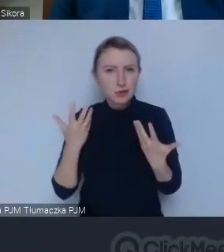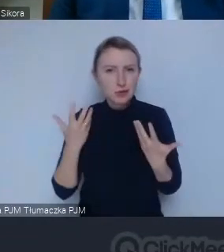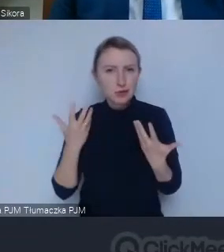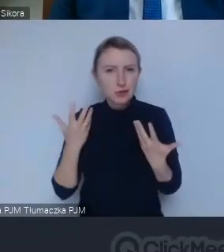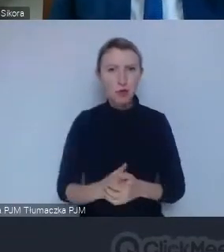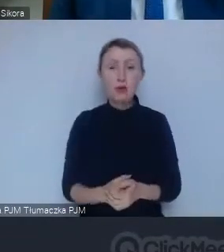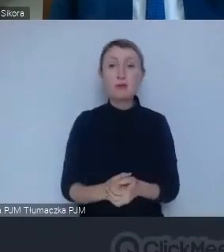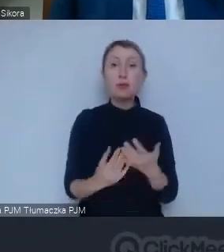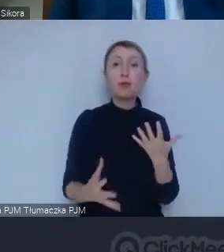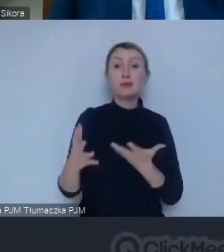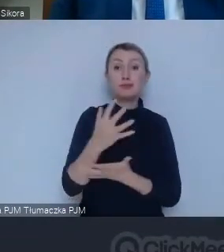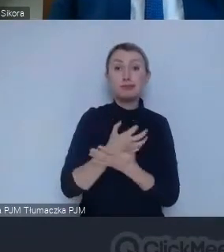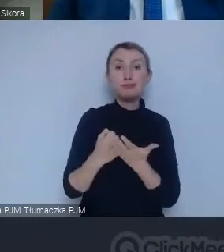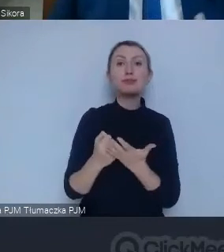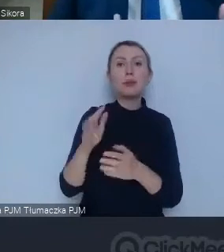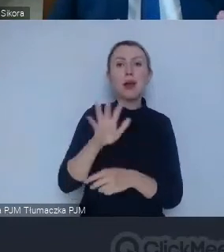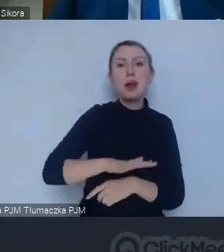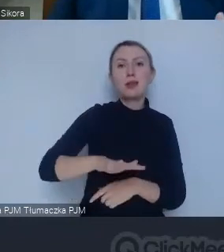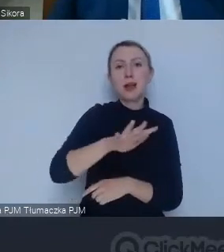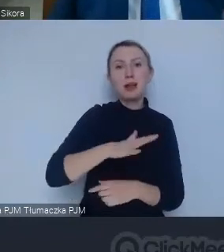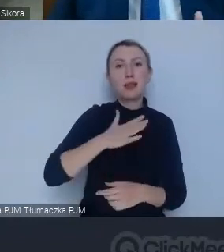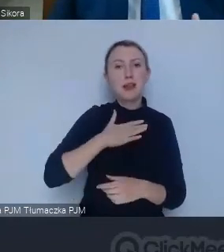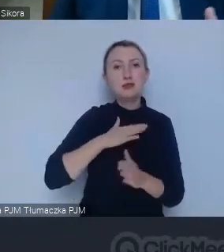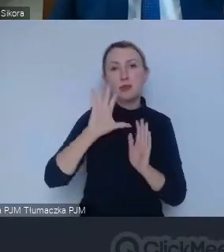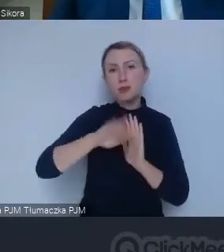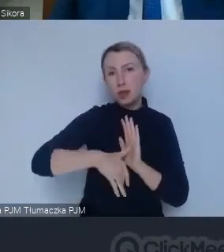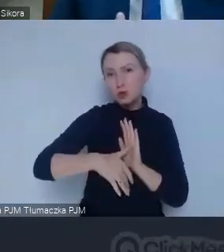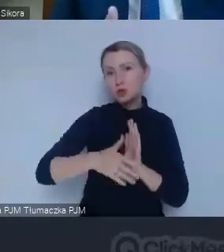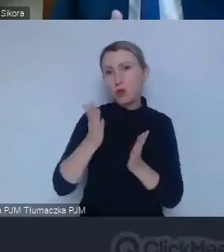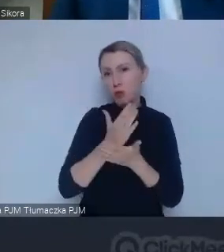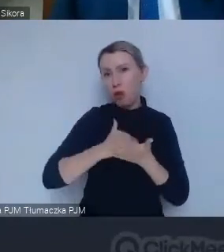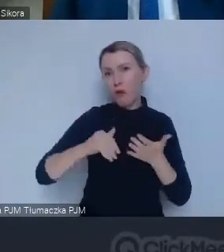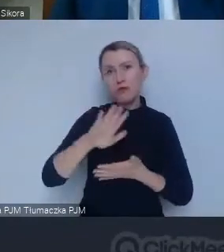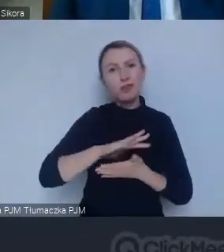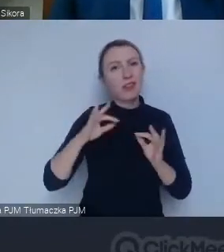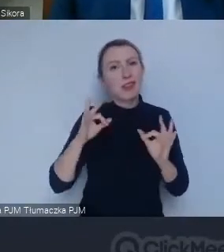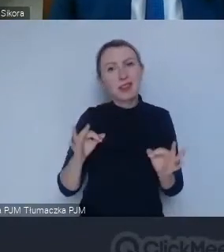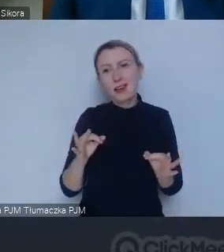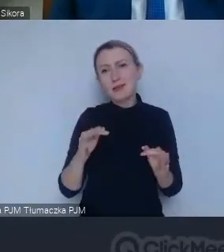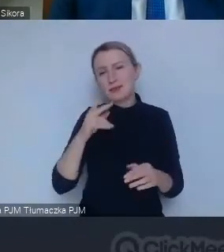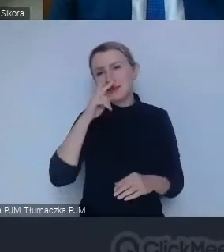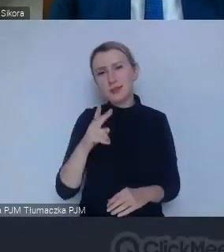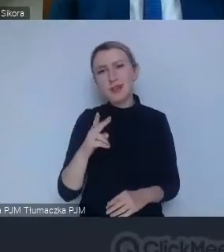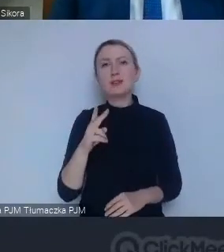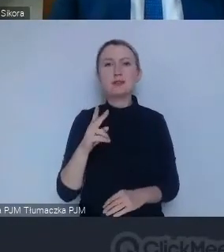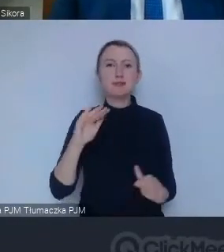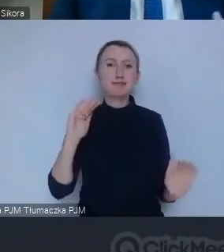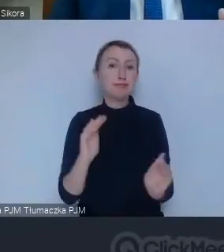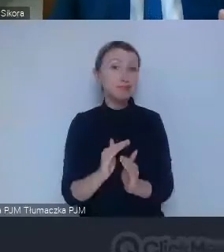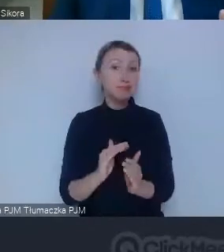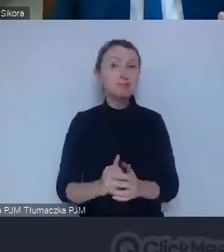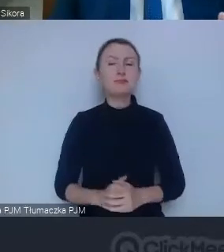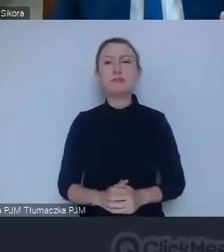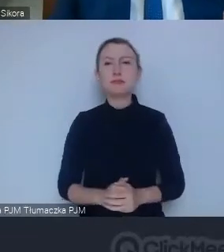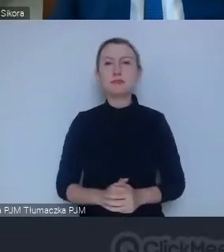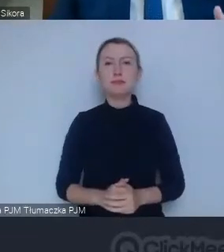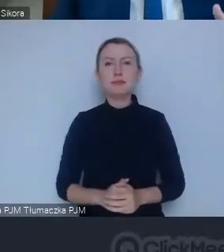zarobki, te płace na terenie naszego miasta, naszego powiatu, no w tej prezentacji były najniższe. Ale